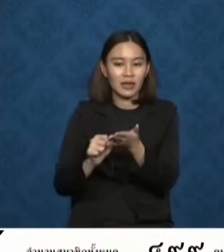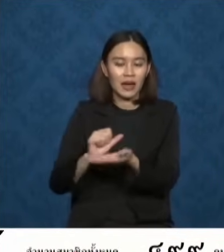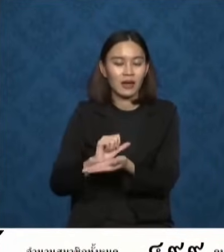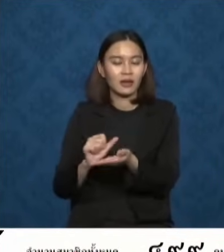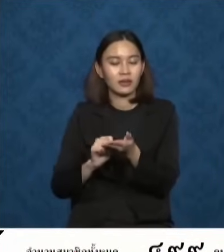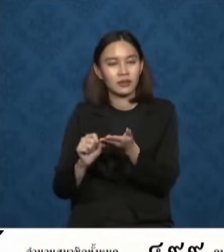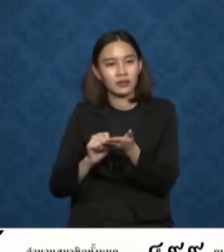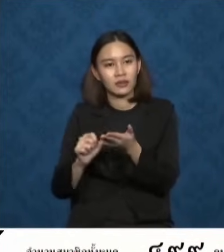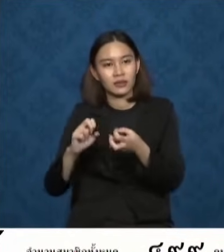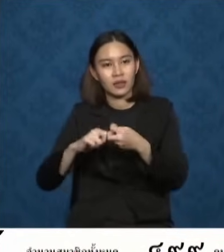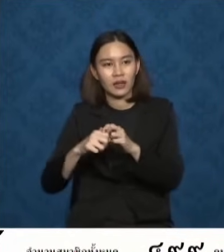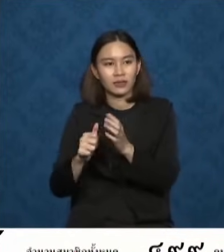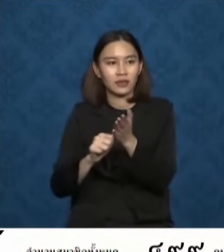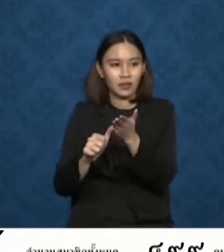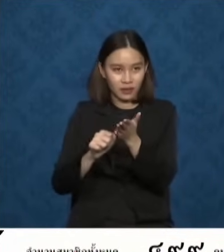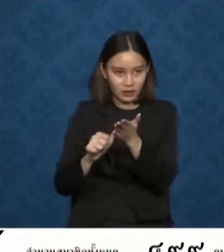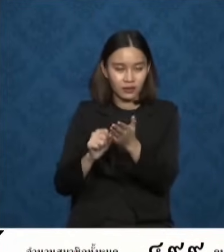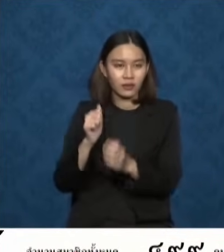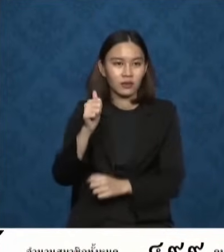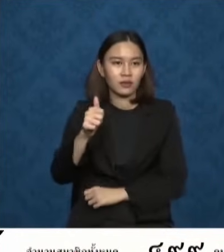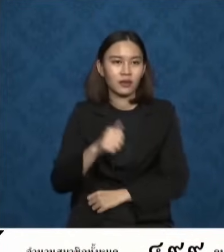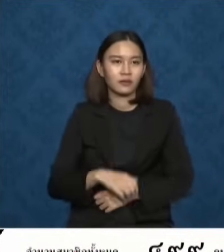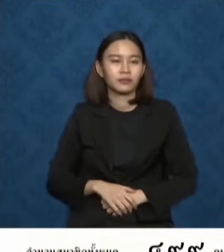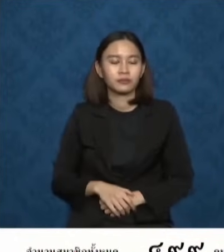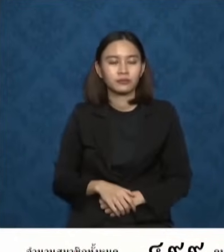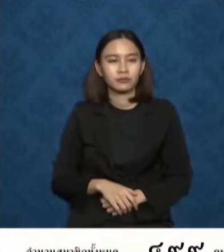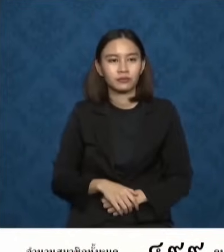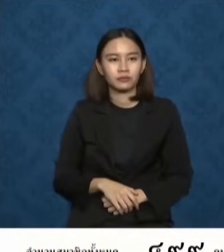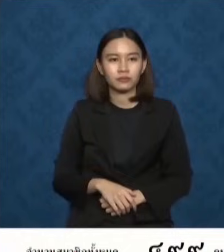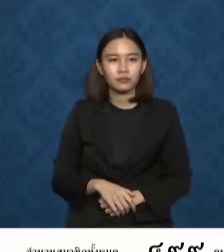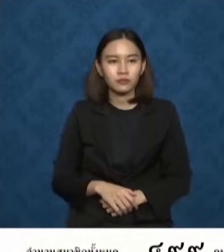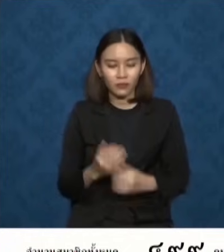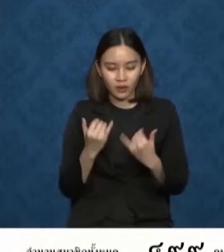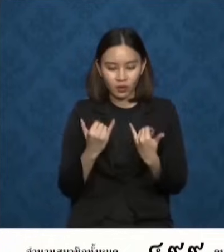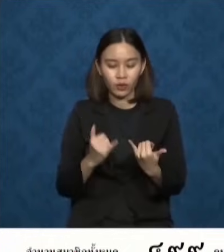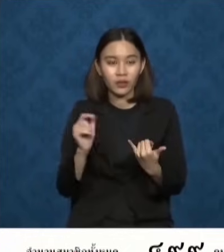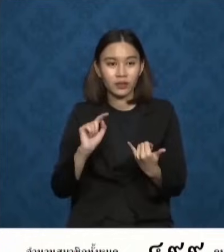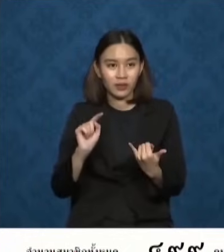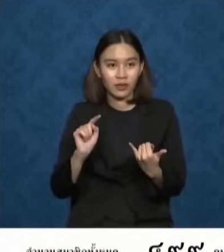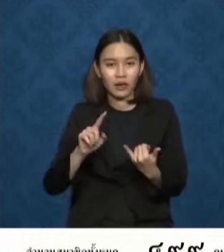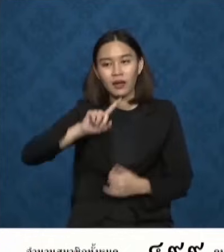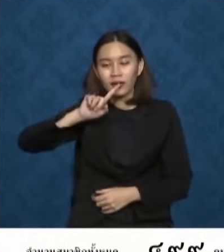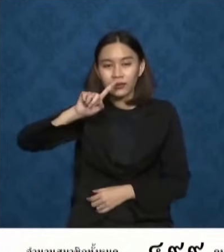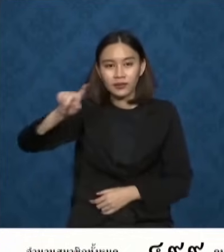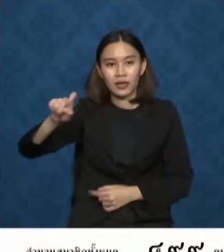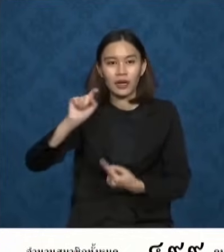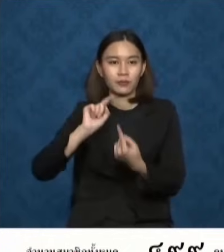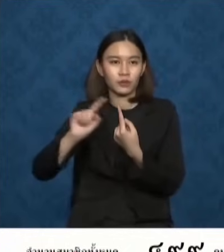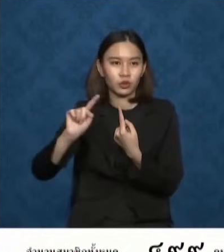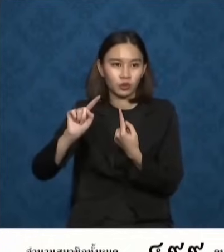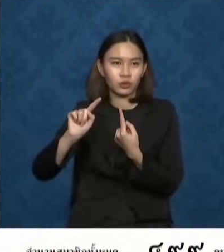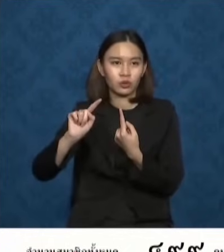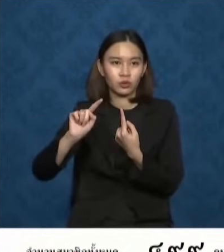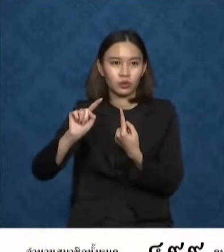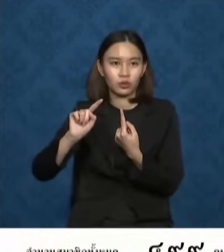นแหละแม้แต่อ้างกับประเทศจีนวันนี้จึงถามไปที่ส